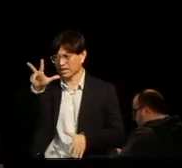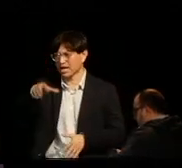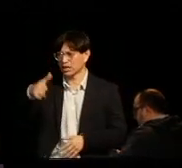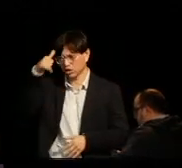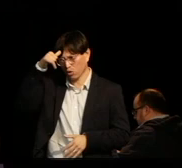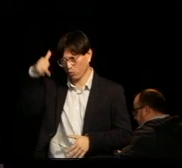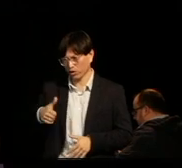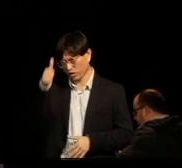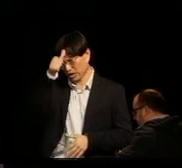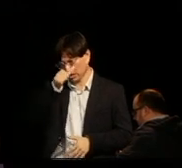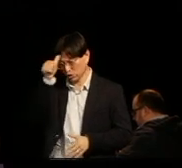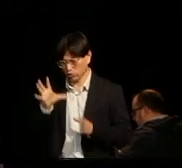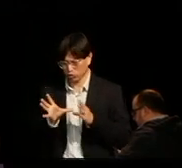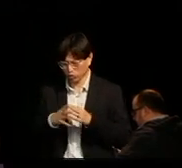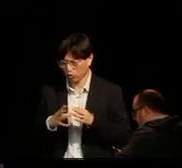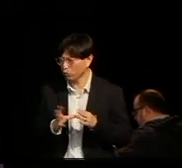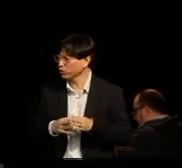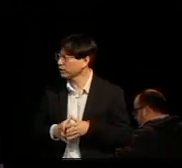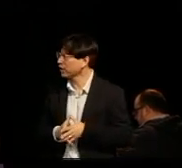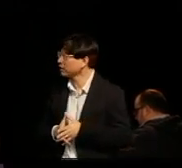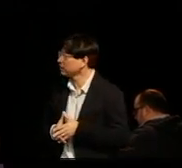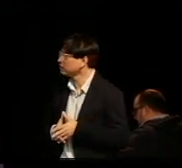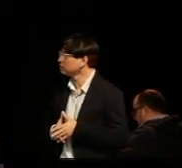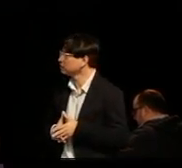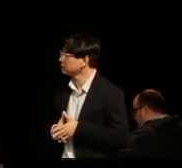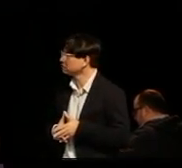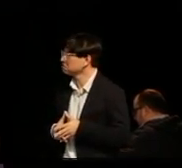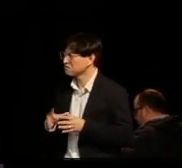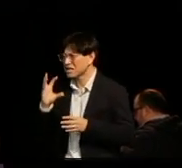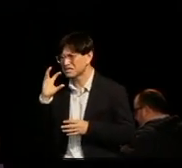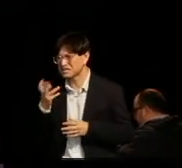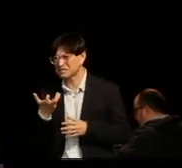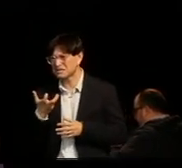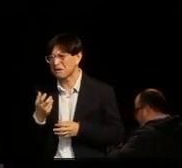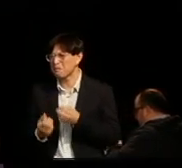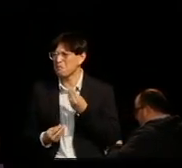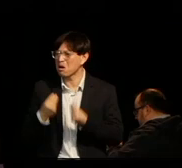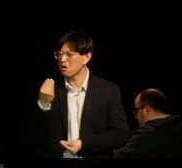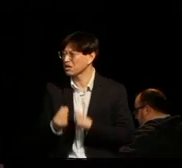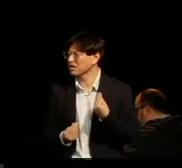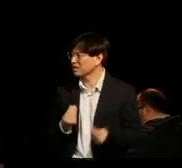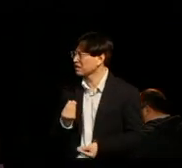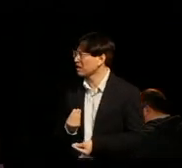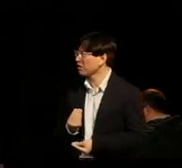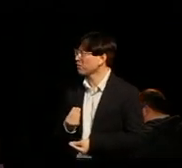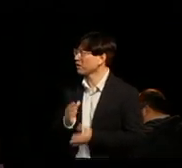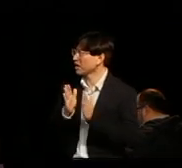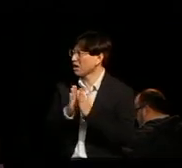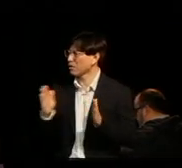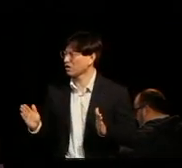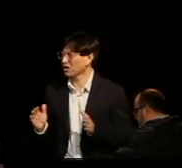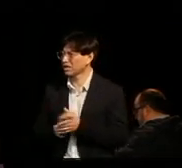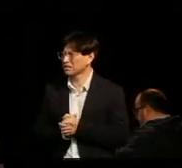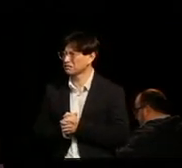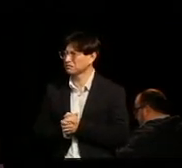religioso comunitario che Eh ci sembra un po' legato a una dinamica parrocchiale per cui Ah sì di queste cose se ne